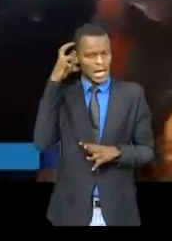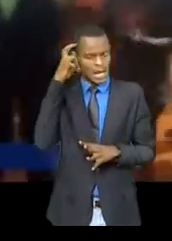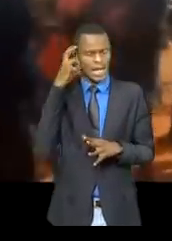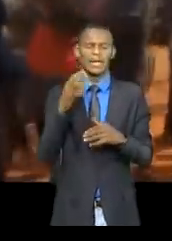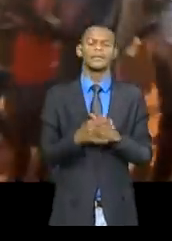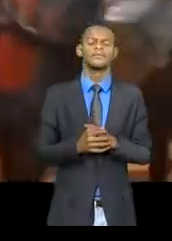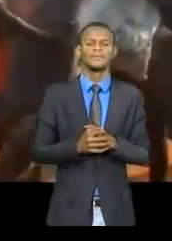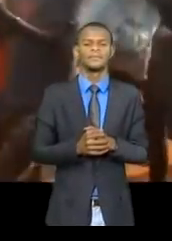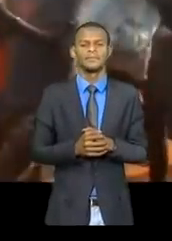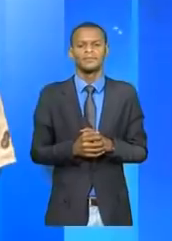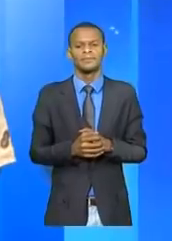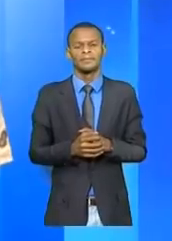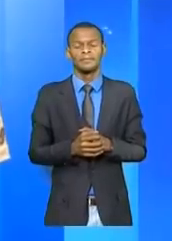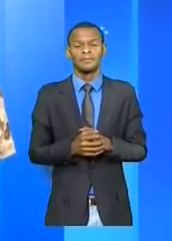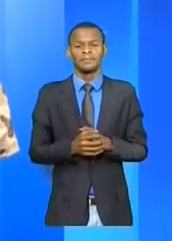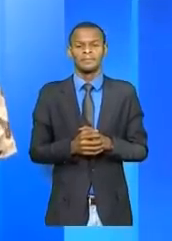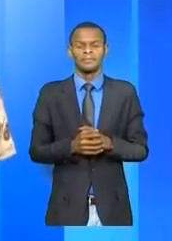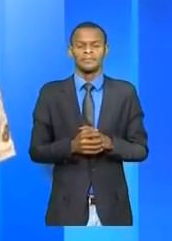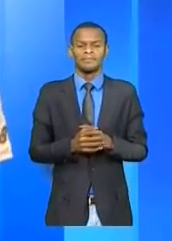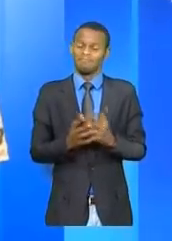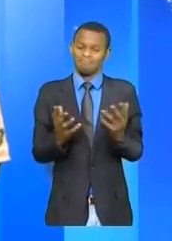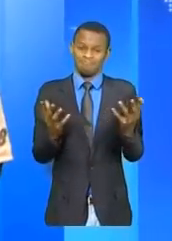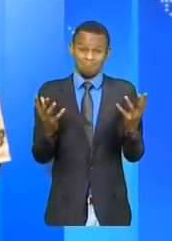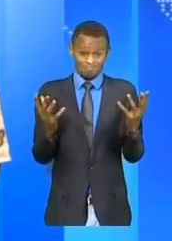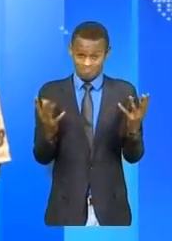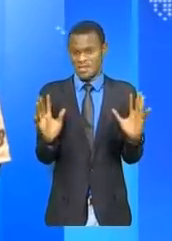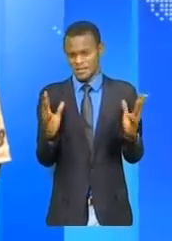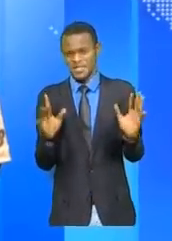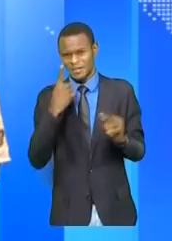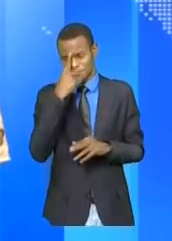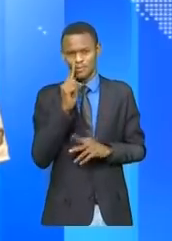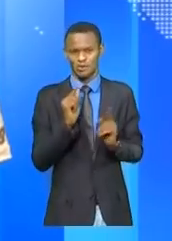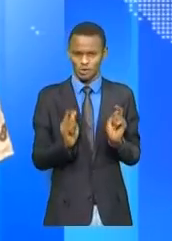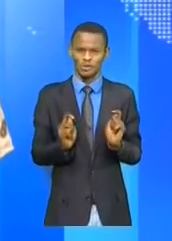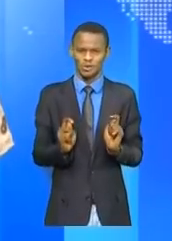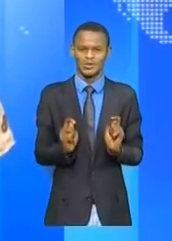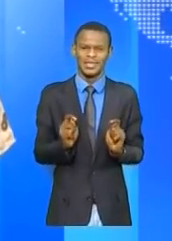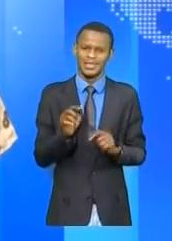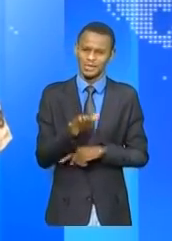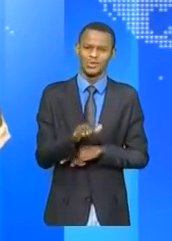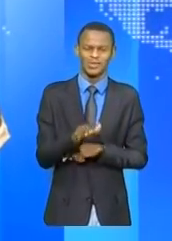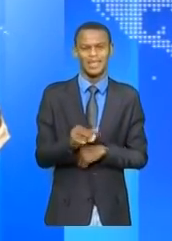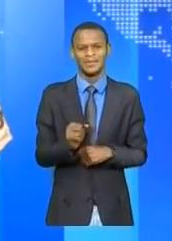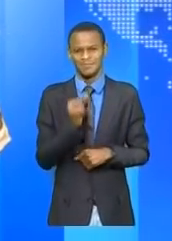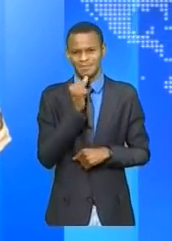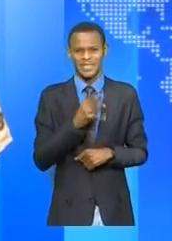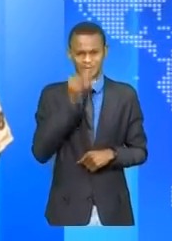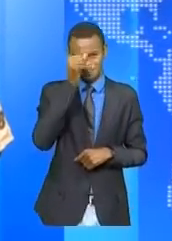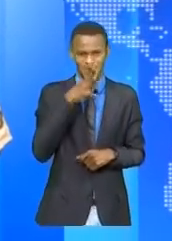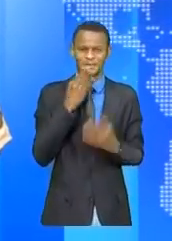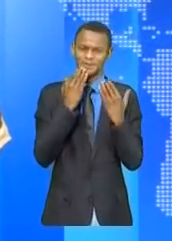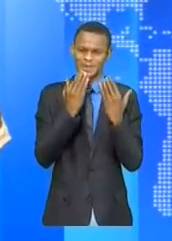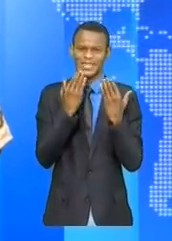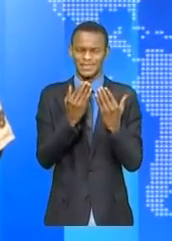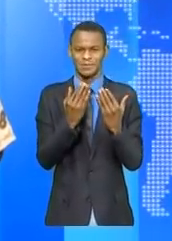chef-lieu du Kassai central. Ce sera donc tout pour ce soir. Mesdames et messieurs, merci de nous avoir suivis.